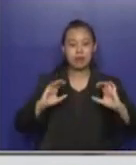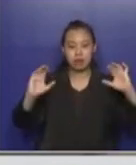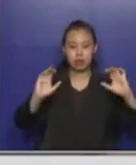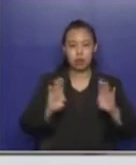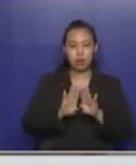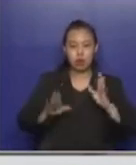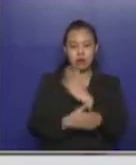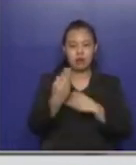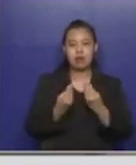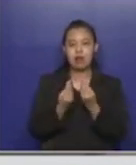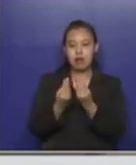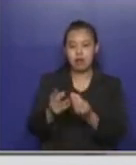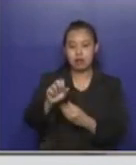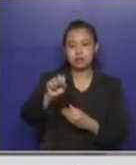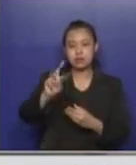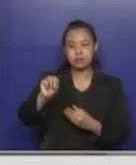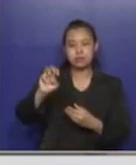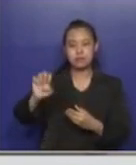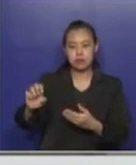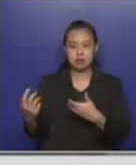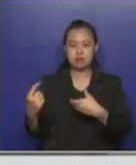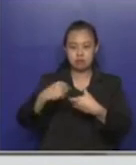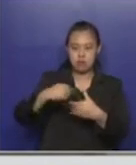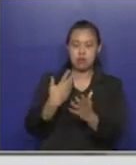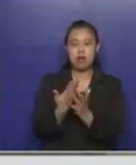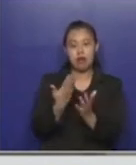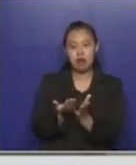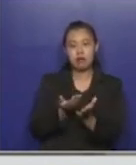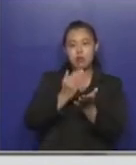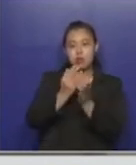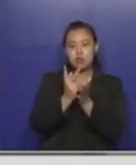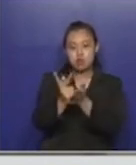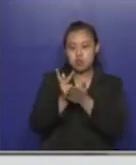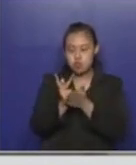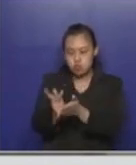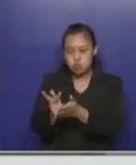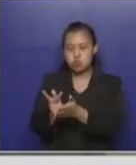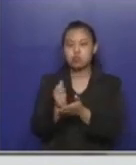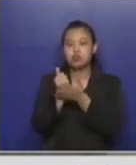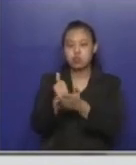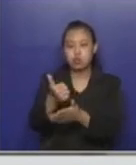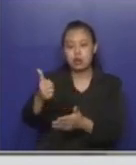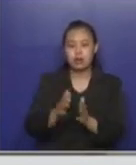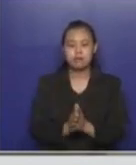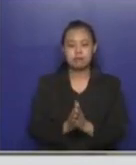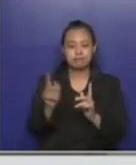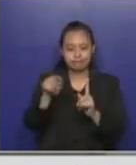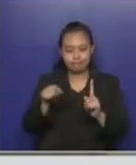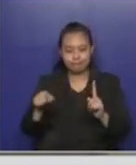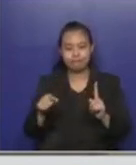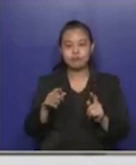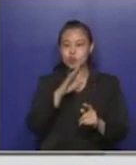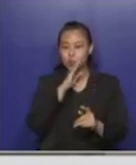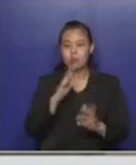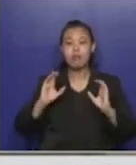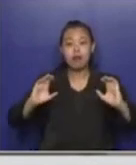ดโอกาสให้ SME เข้าถึงแหล่งเงินทุนมากขึ้นนะคะและในมุมมองของพรรคก้าวไกลหากพรรคก้าวไกลได้เป็